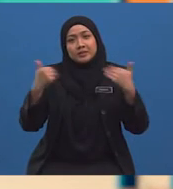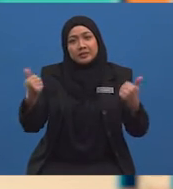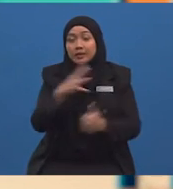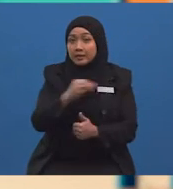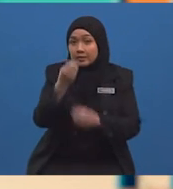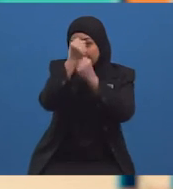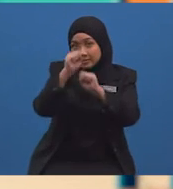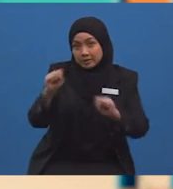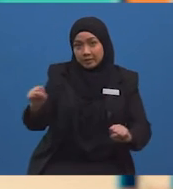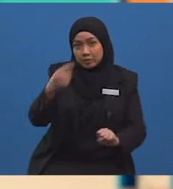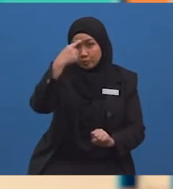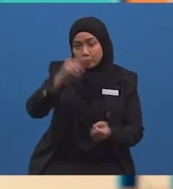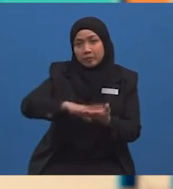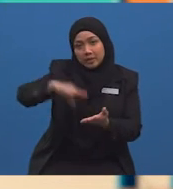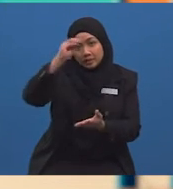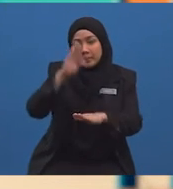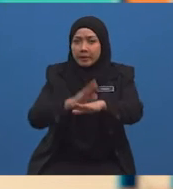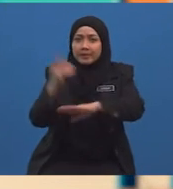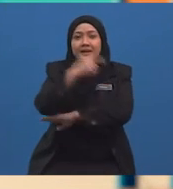bersedia untuk pembelajaran pada hari ini.